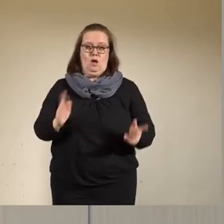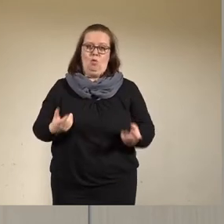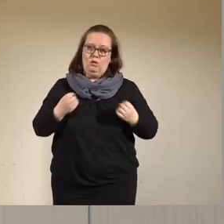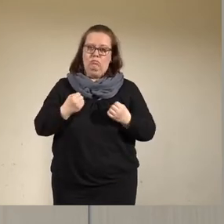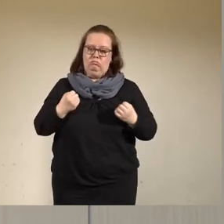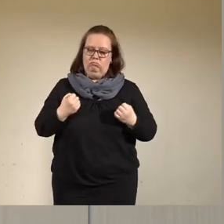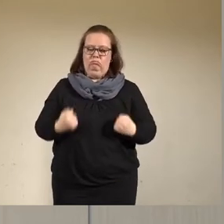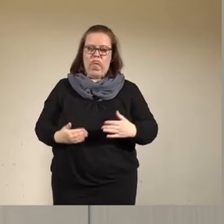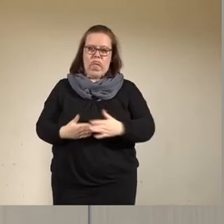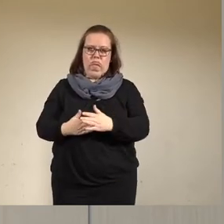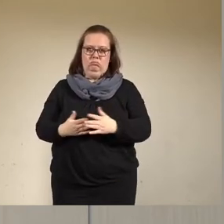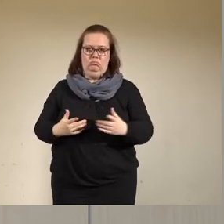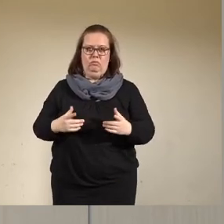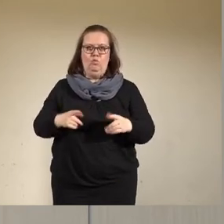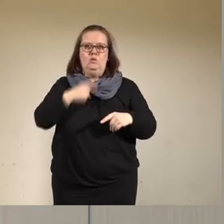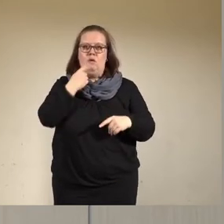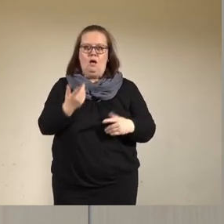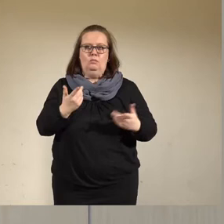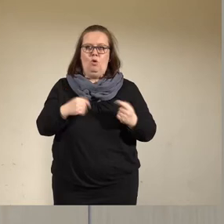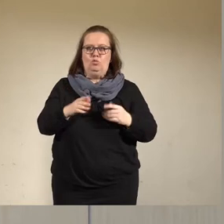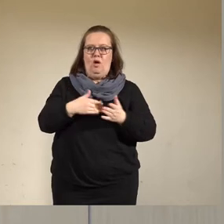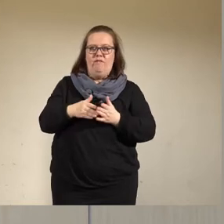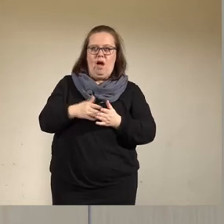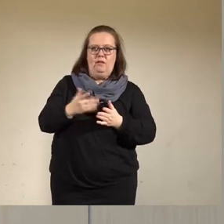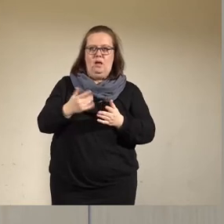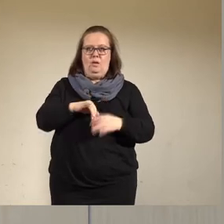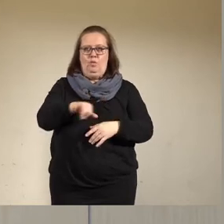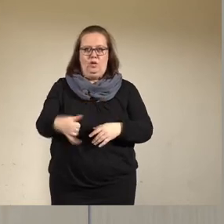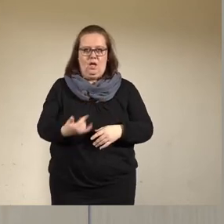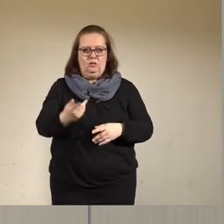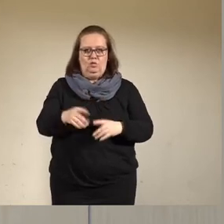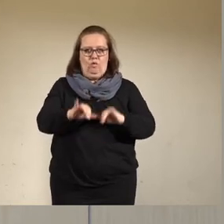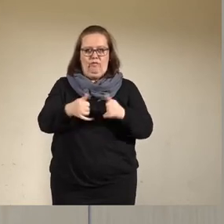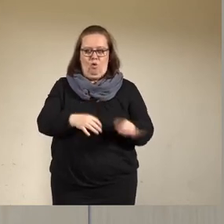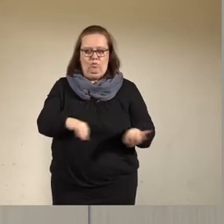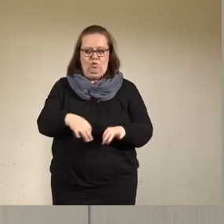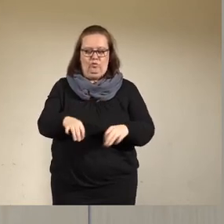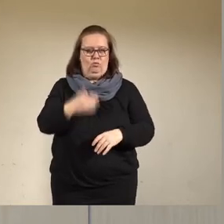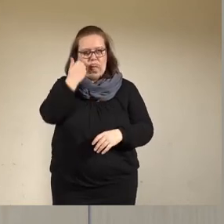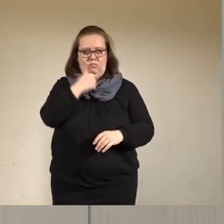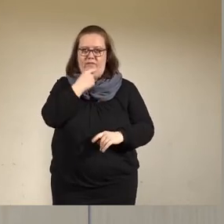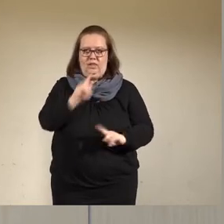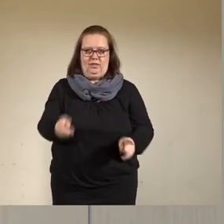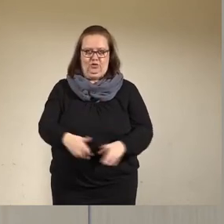eine Linie erreicht, um nicht mit weiteren Projekten dieser Art den Haushalt